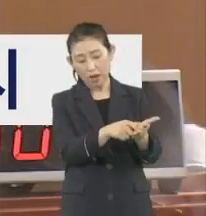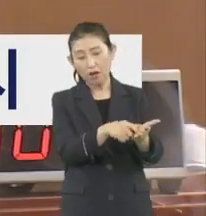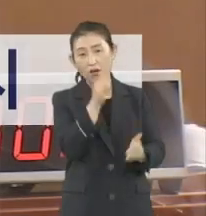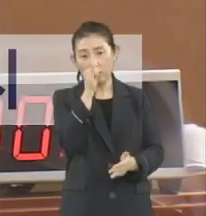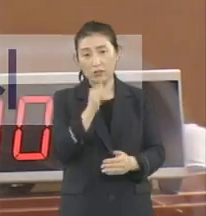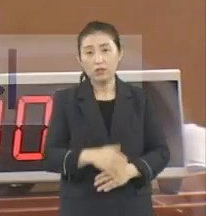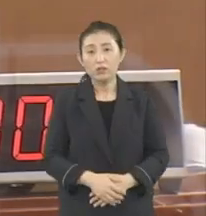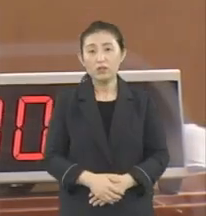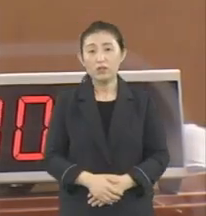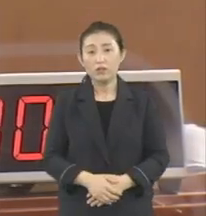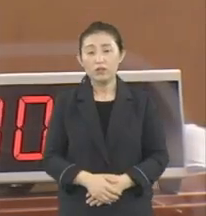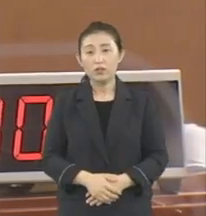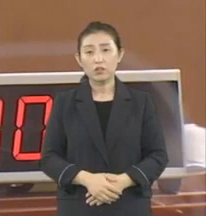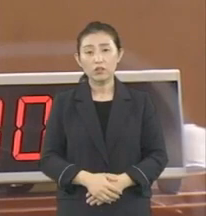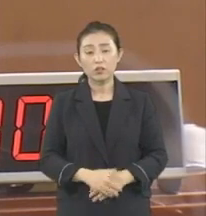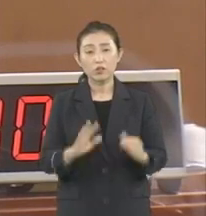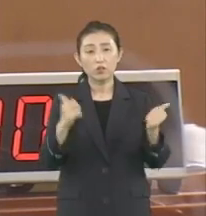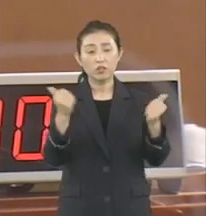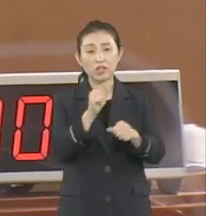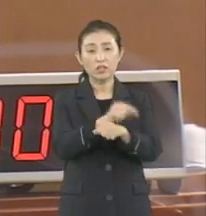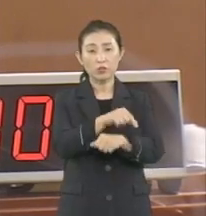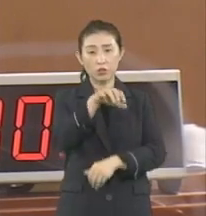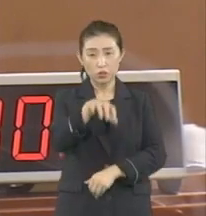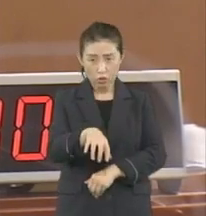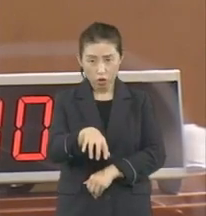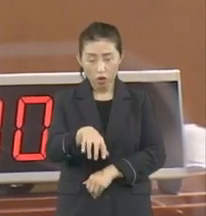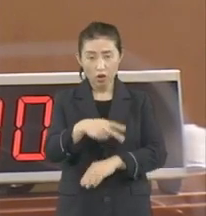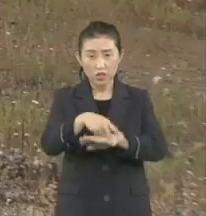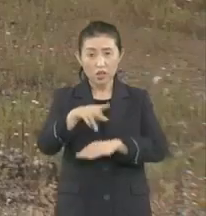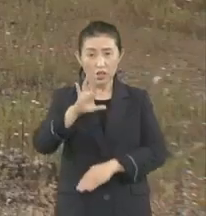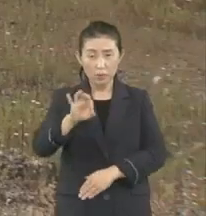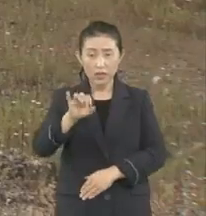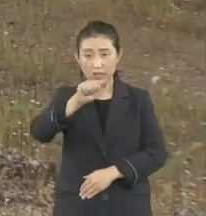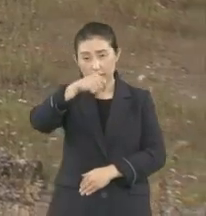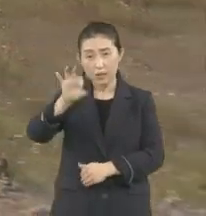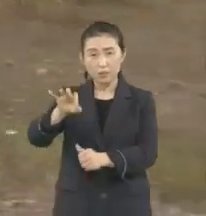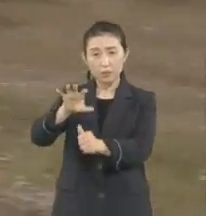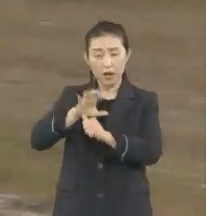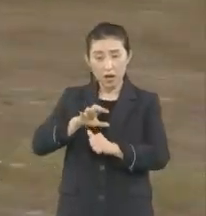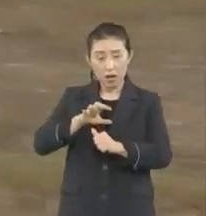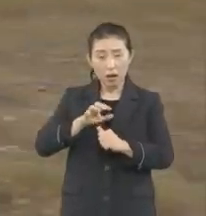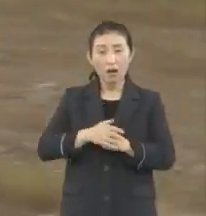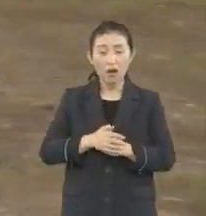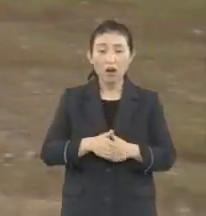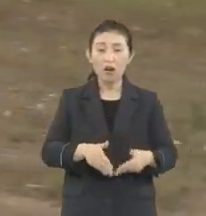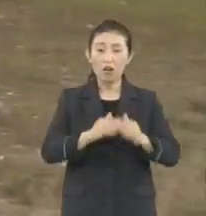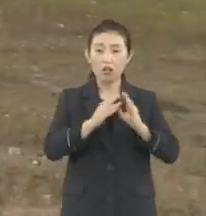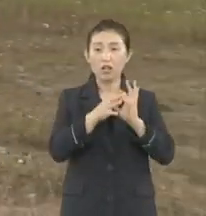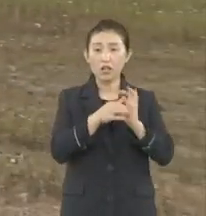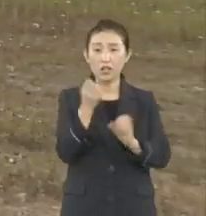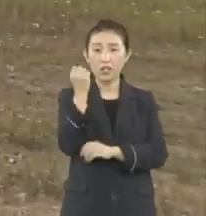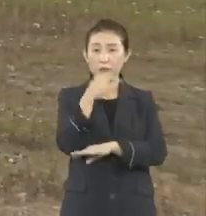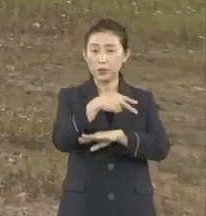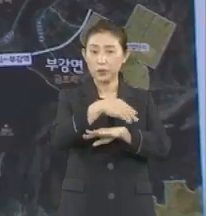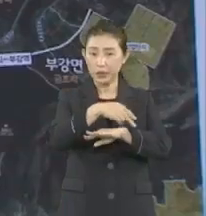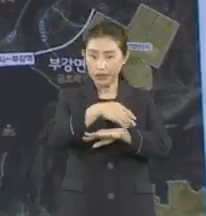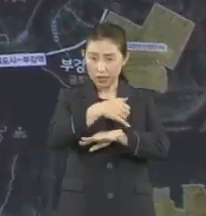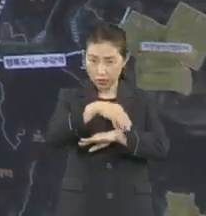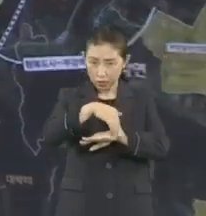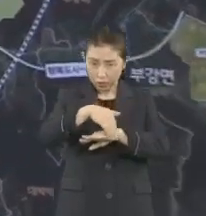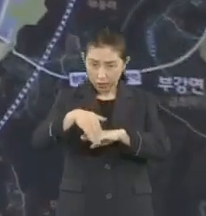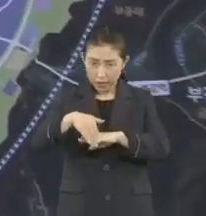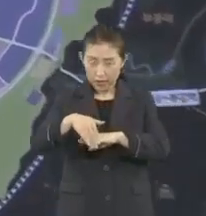있습니다. 이와 함께 국회 사무처가 올해 설계비 예산을 활용해 세종의사당 건립에 관한 기본 계획을